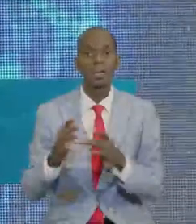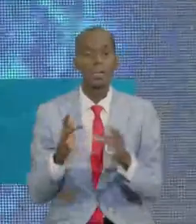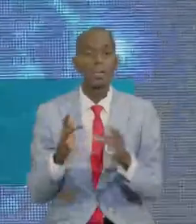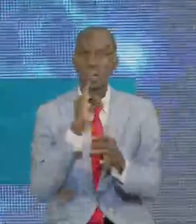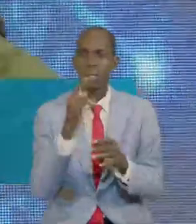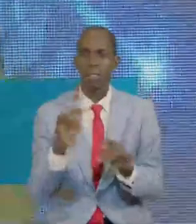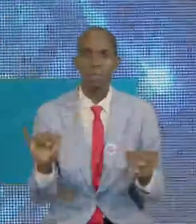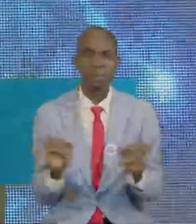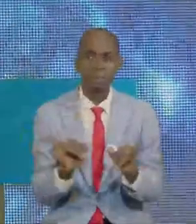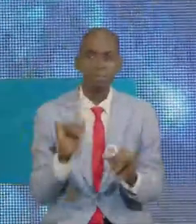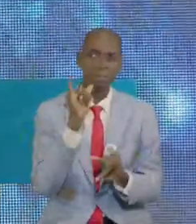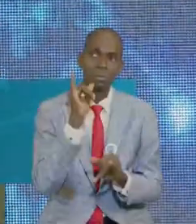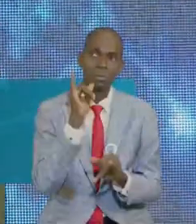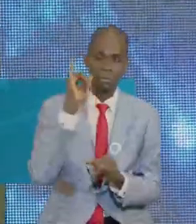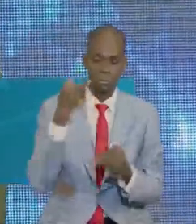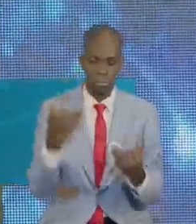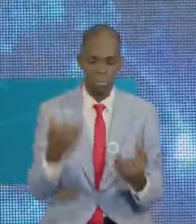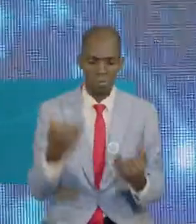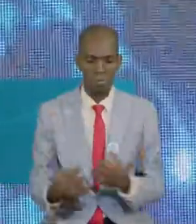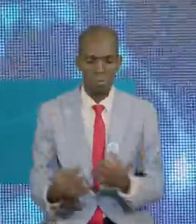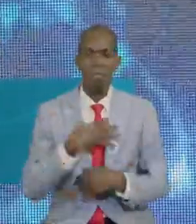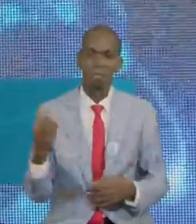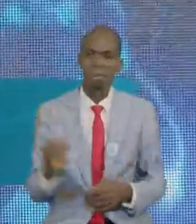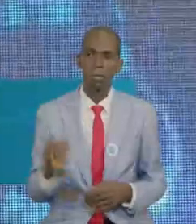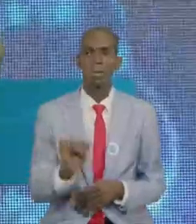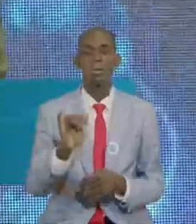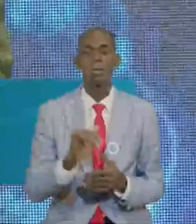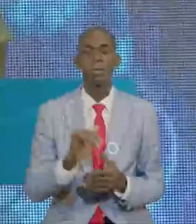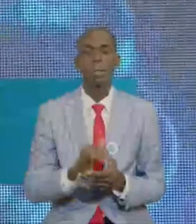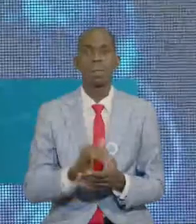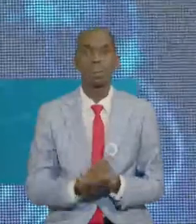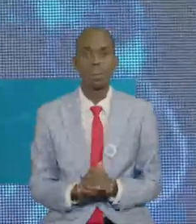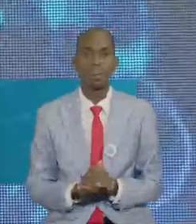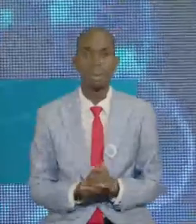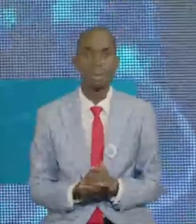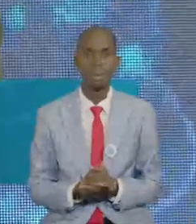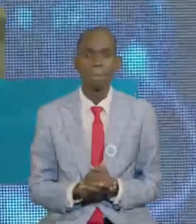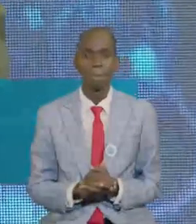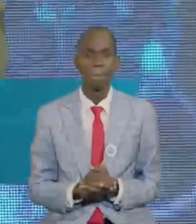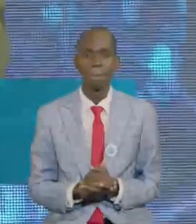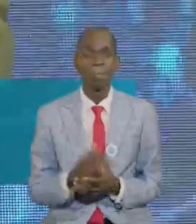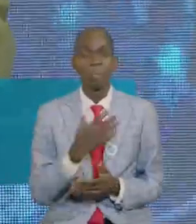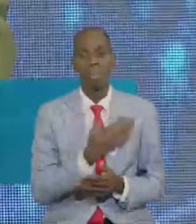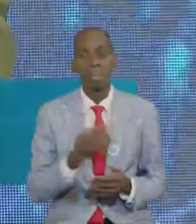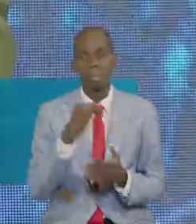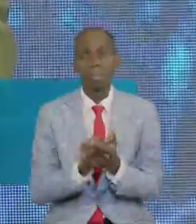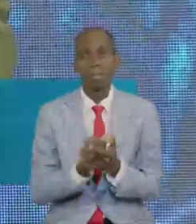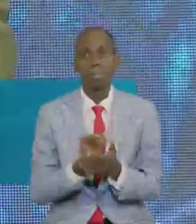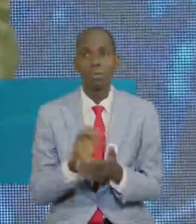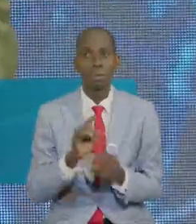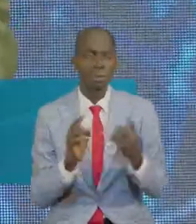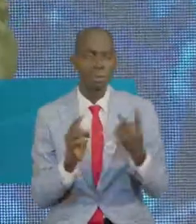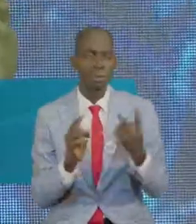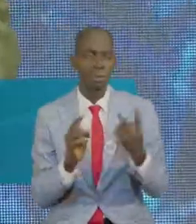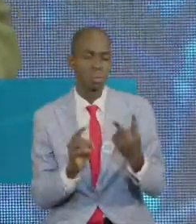Et yesterday, today, and forever. Et Jésus est le même hier, aujourd'hui et éternellement. And he said, where two or three are gathered in my